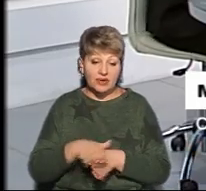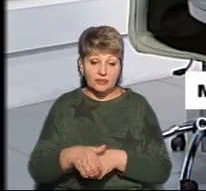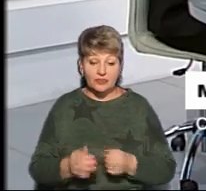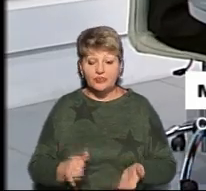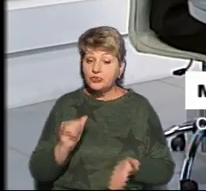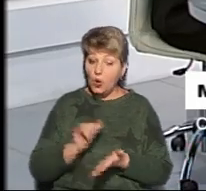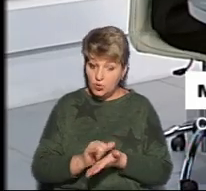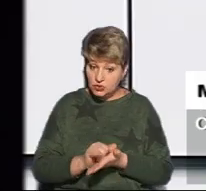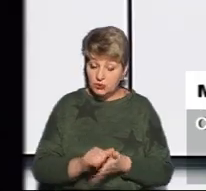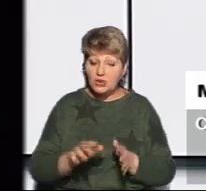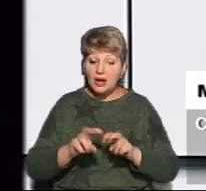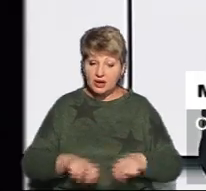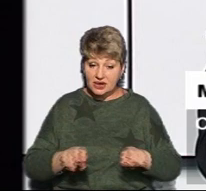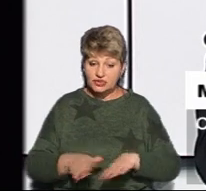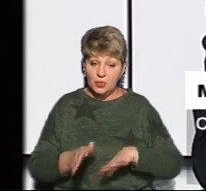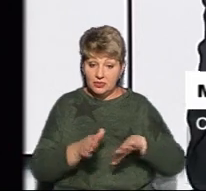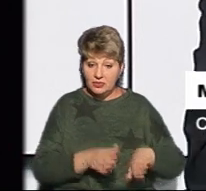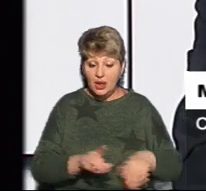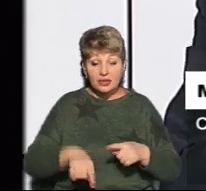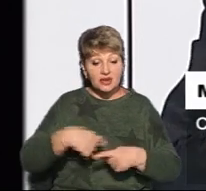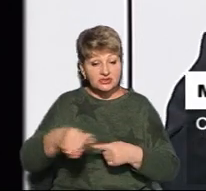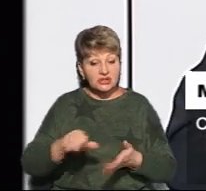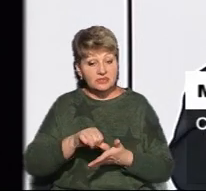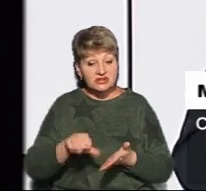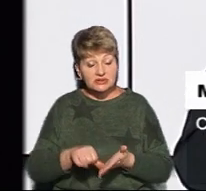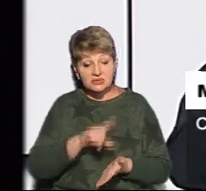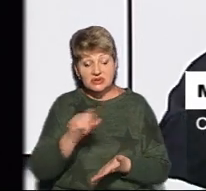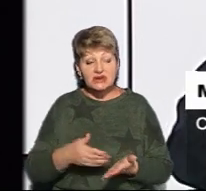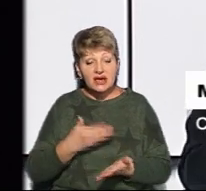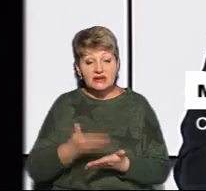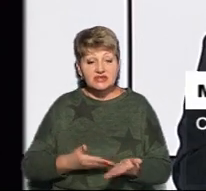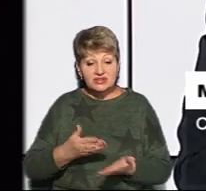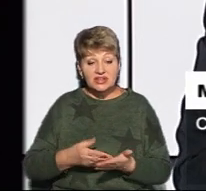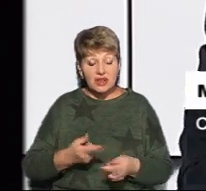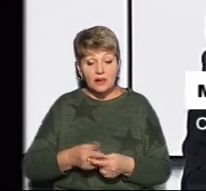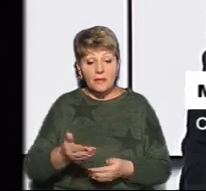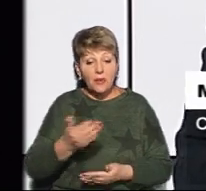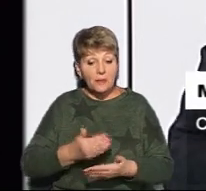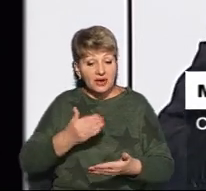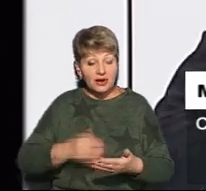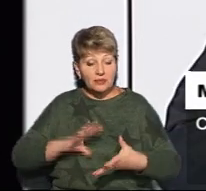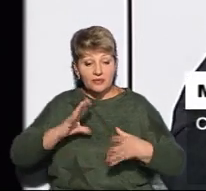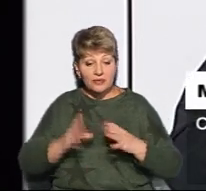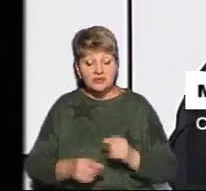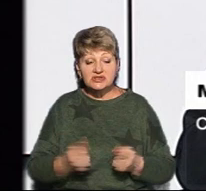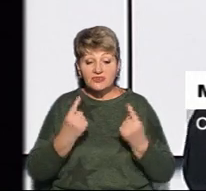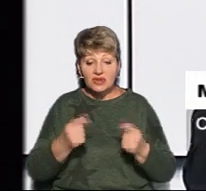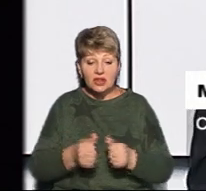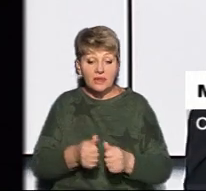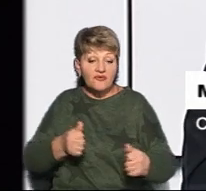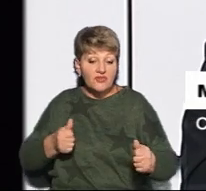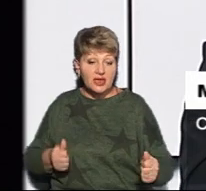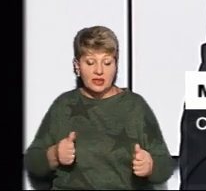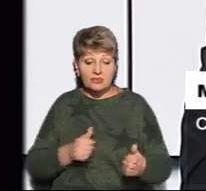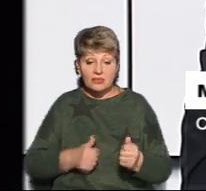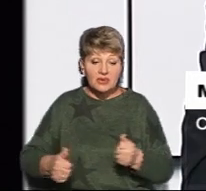З Уманю розібралися, поговорили. Наступне місто – Сміла. За даними сайту Сміла.ua, за попередніми підрахунками, з великим відривом там